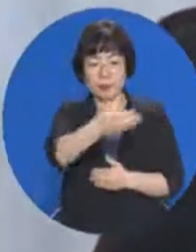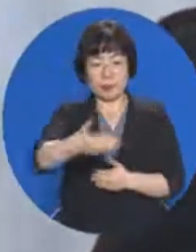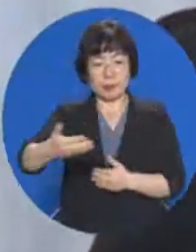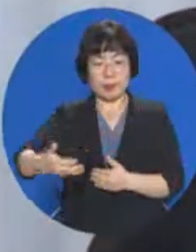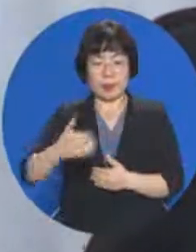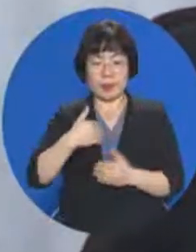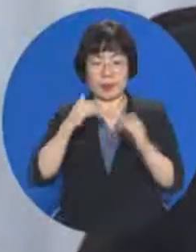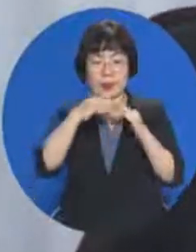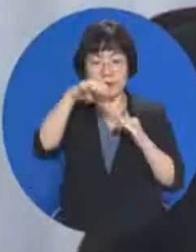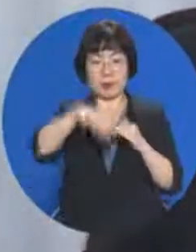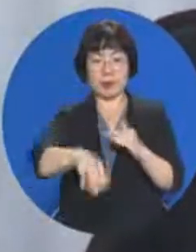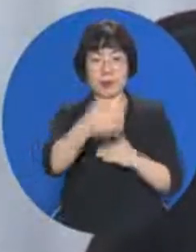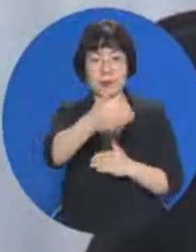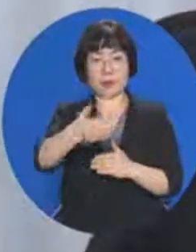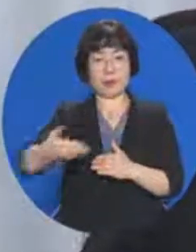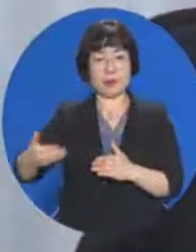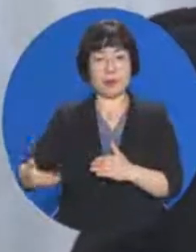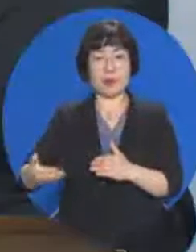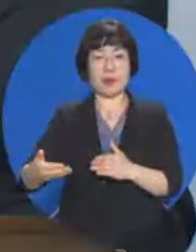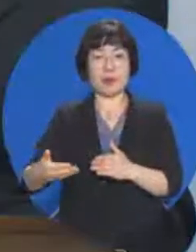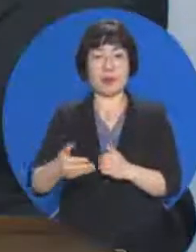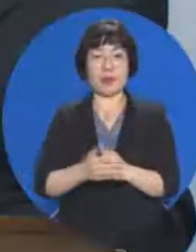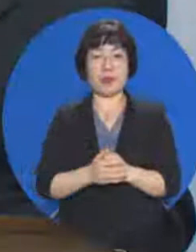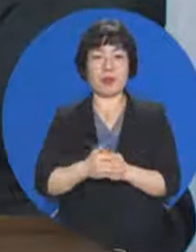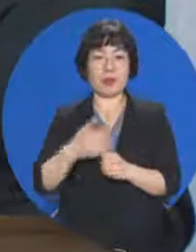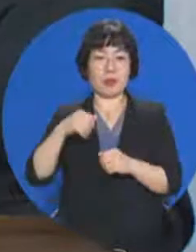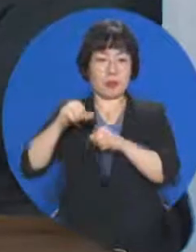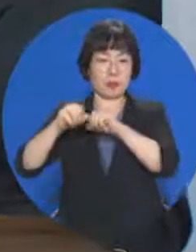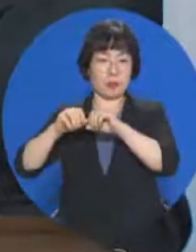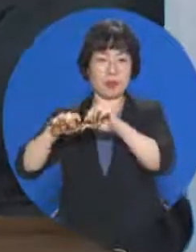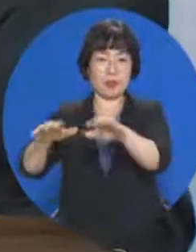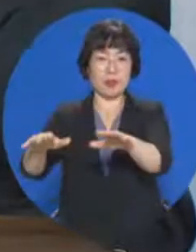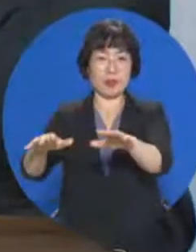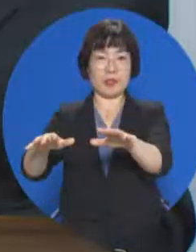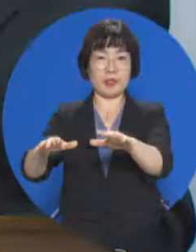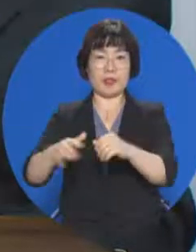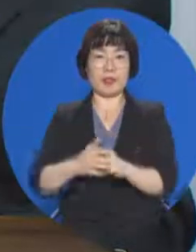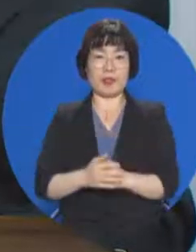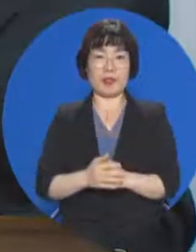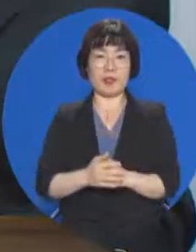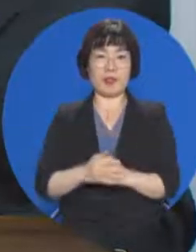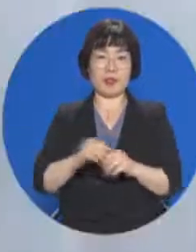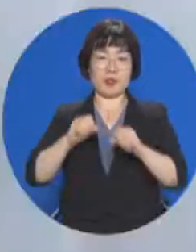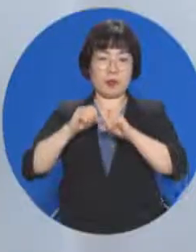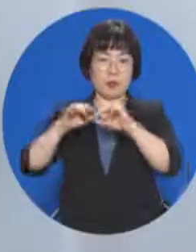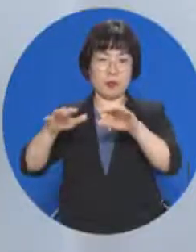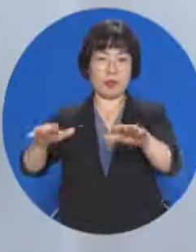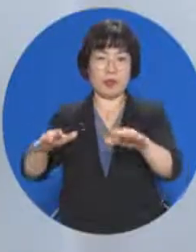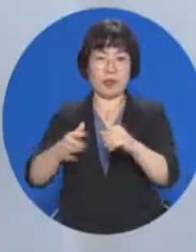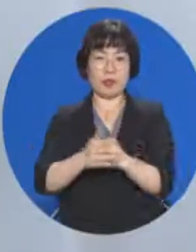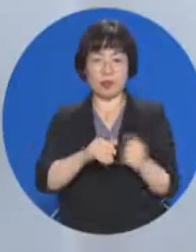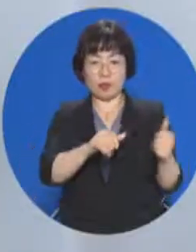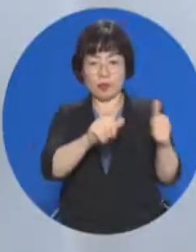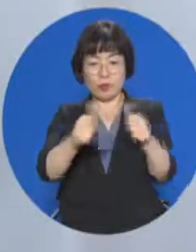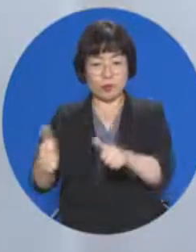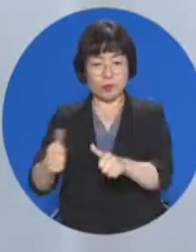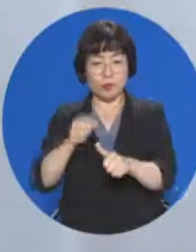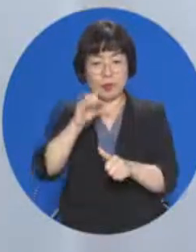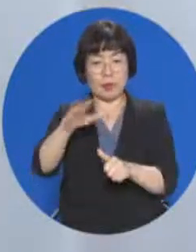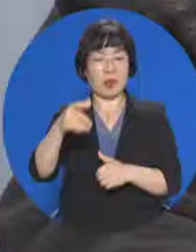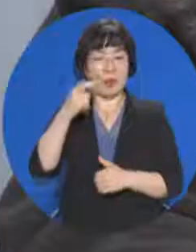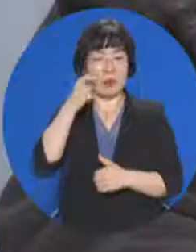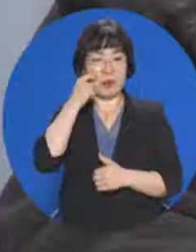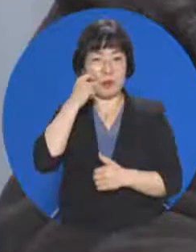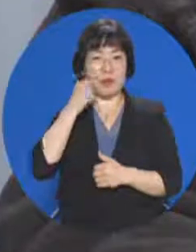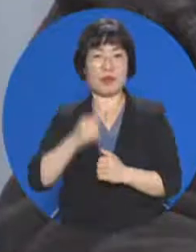밀리 들어오는 것 같다고 우리 집 앞으로 또 들어온 게 그게 소문이 나고 이제 그게 주문이 많이 난 거지. 그게 죽은 걸 다 말하는